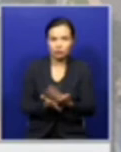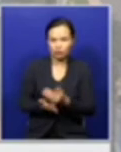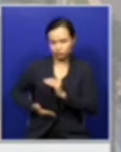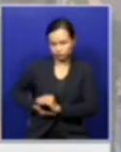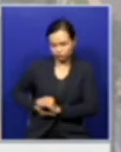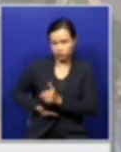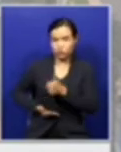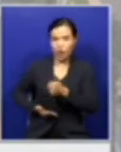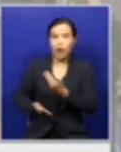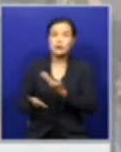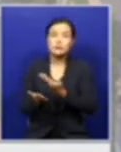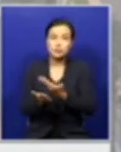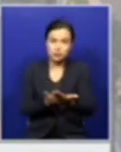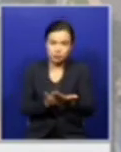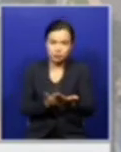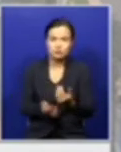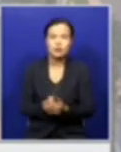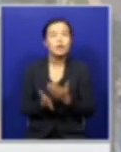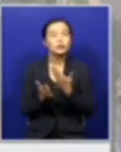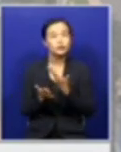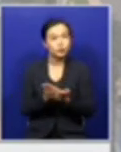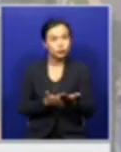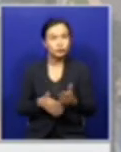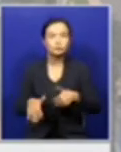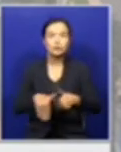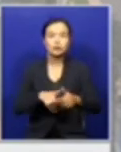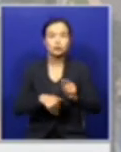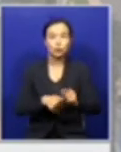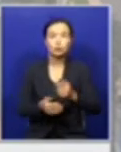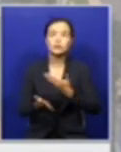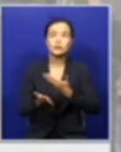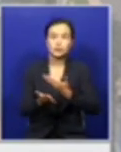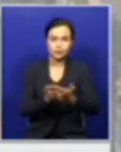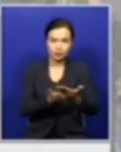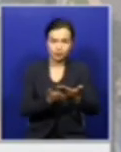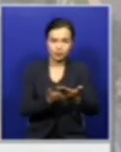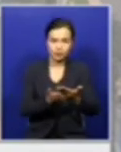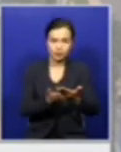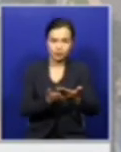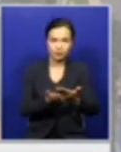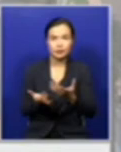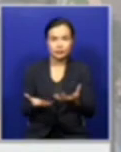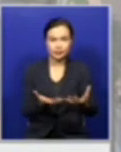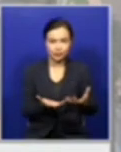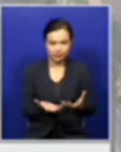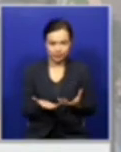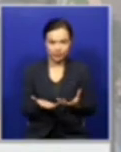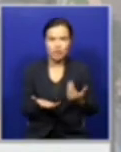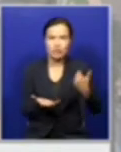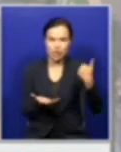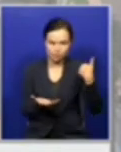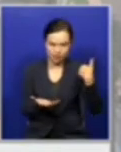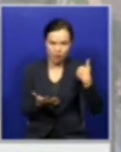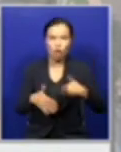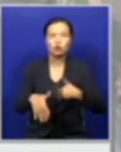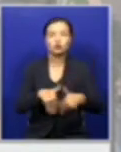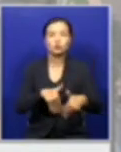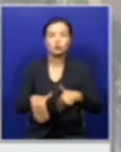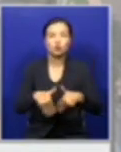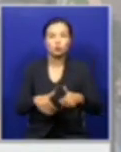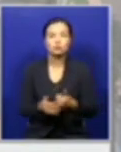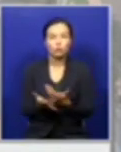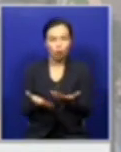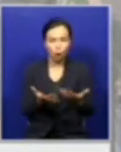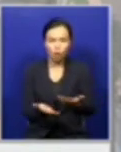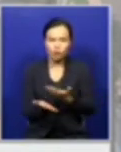ะซื้อการให้เขาซื้อนั้นจะต้องให้เขาซื้อสิ่งที่มันมีอยู่ในชุมชนสิ่งที่จะ